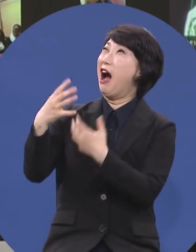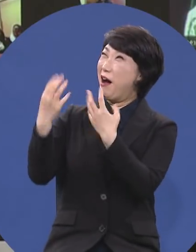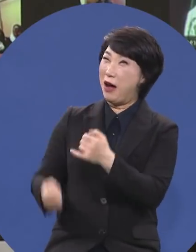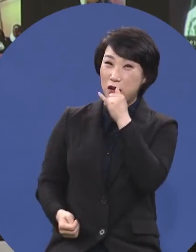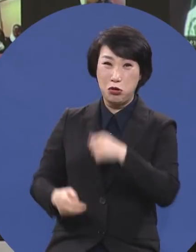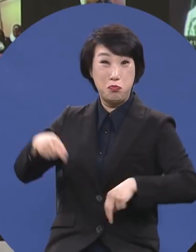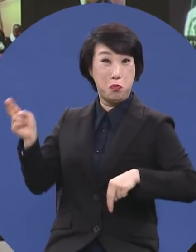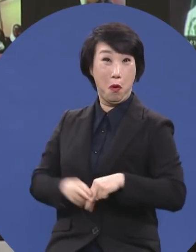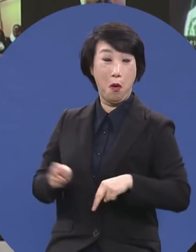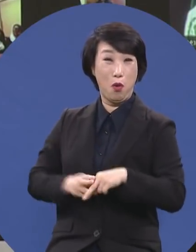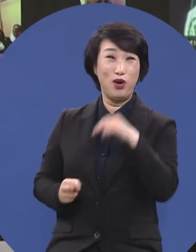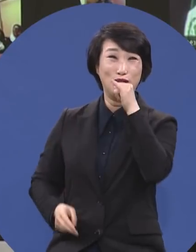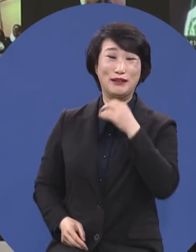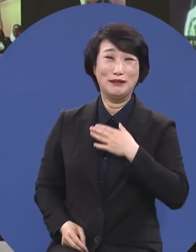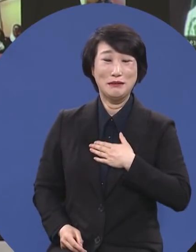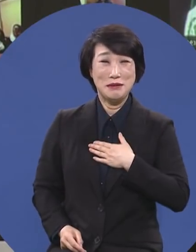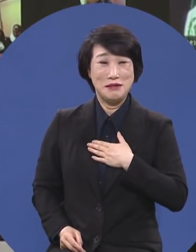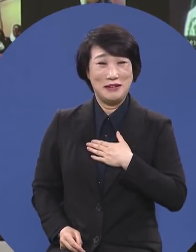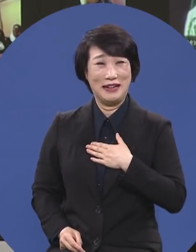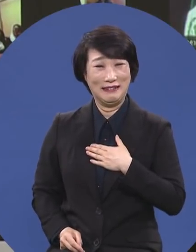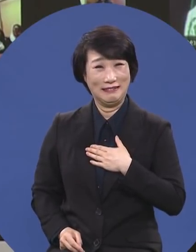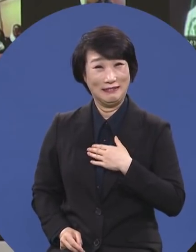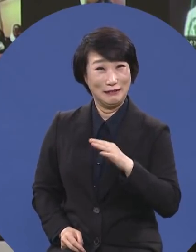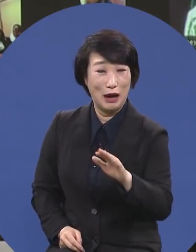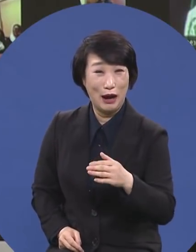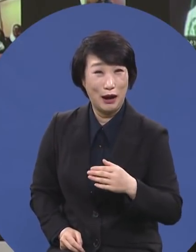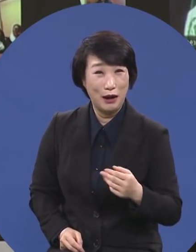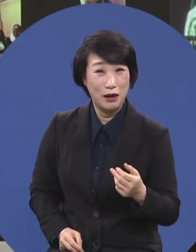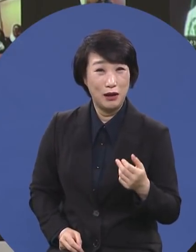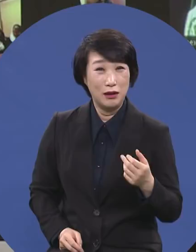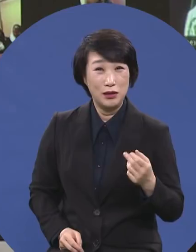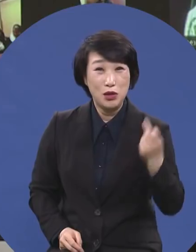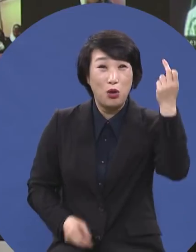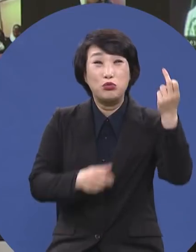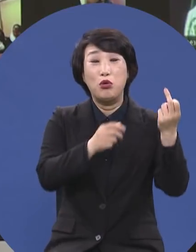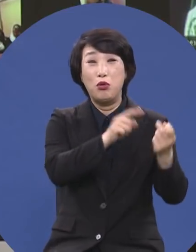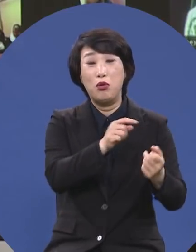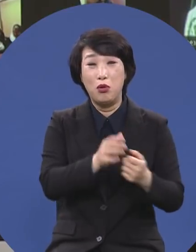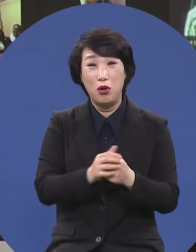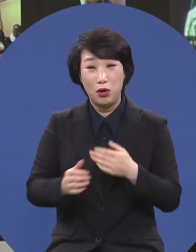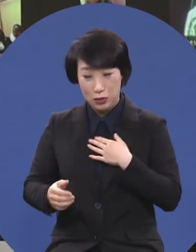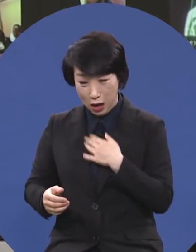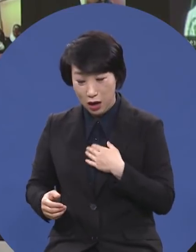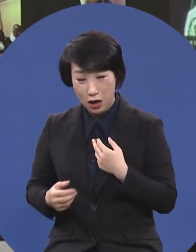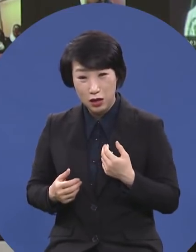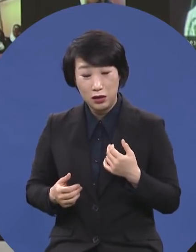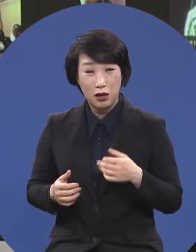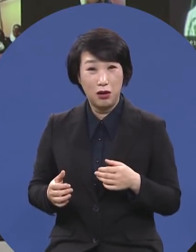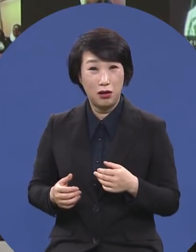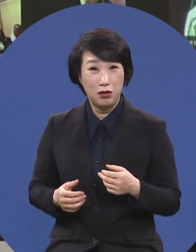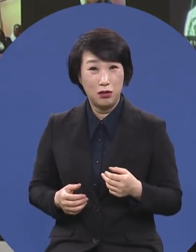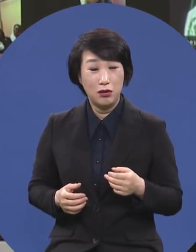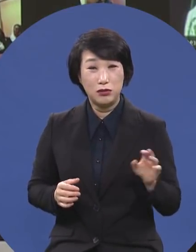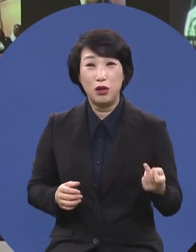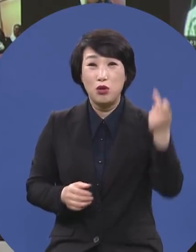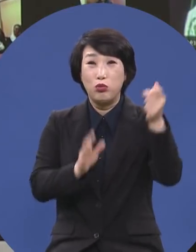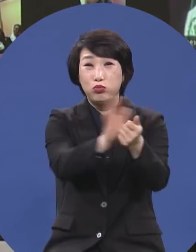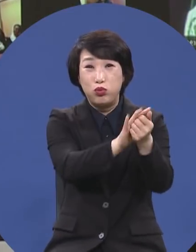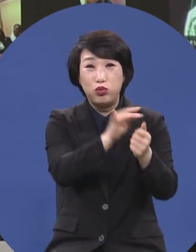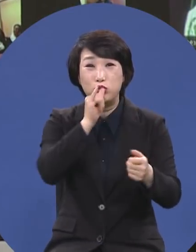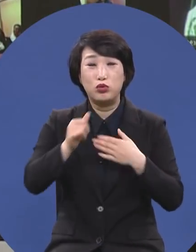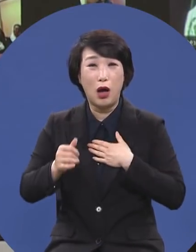두드려 맞습니다. 아니 왜 같은 자식인데 형은 그래야 되고 나는 이래야